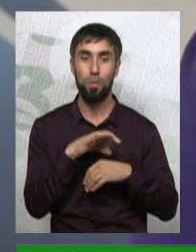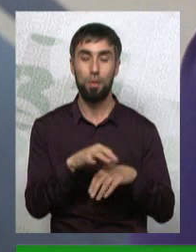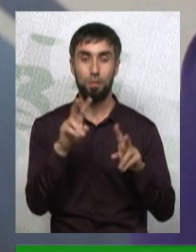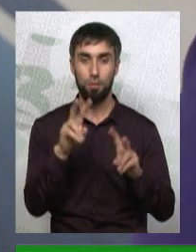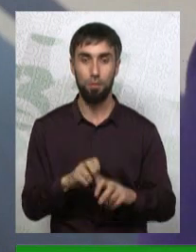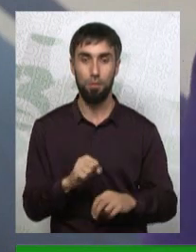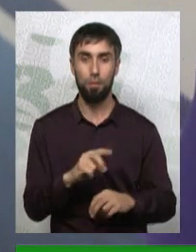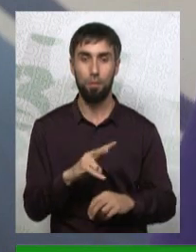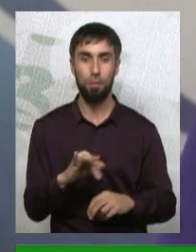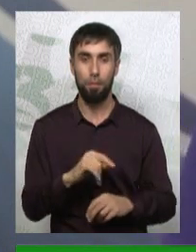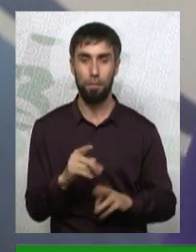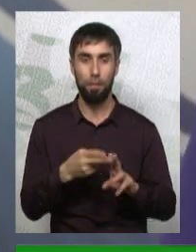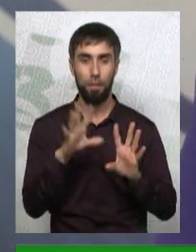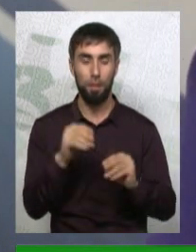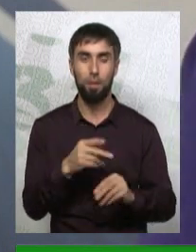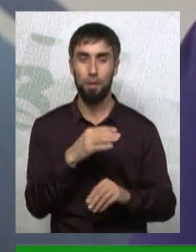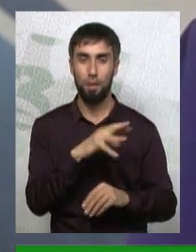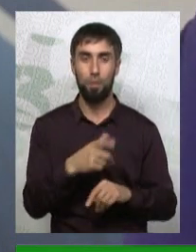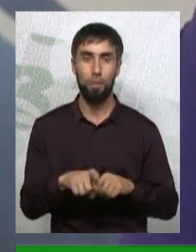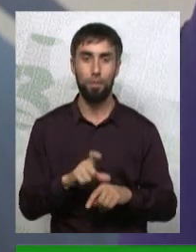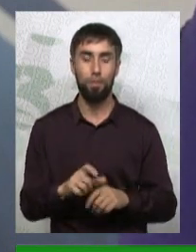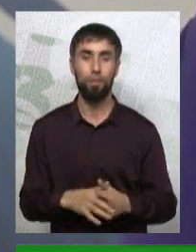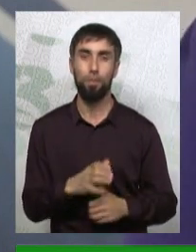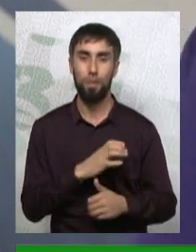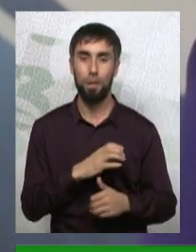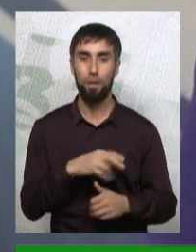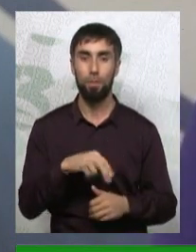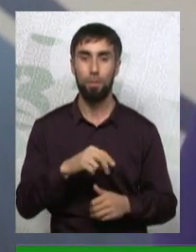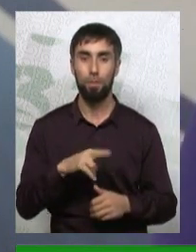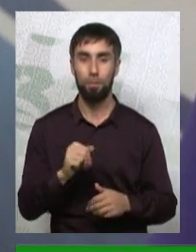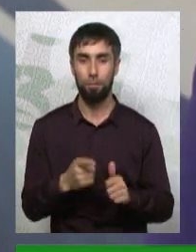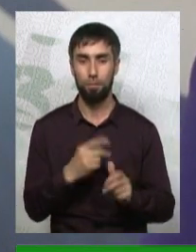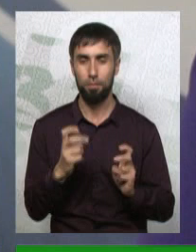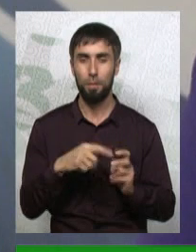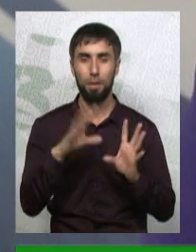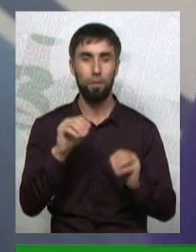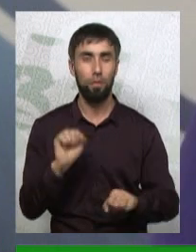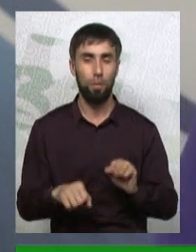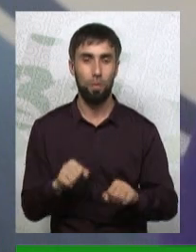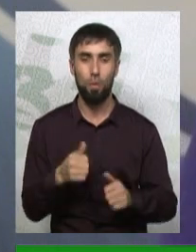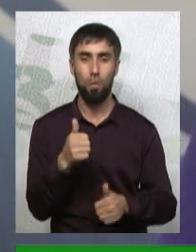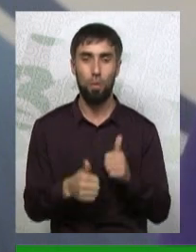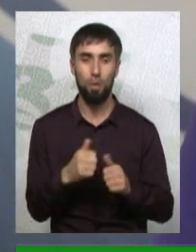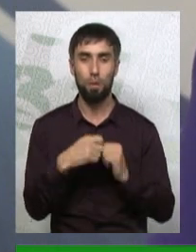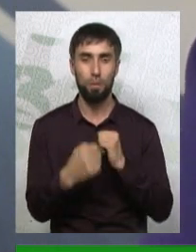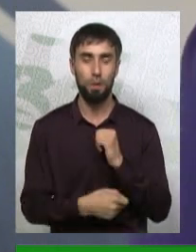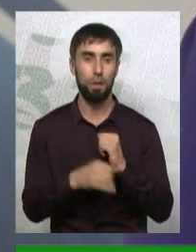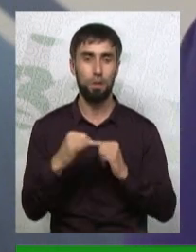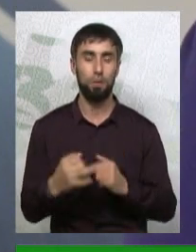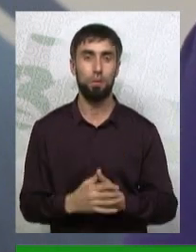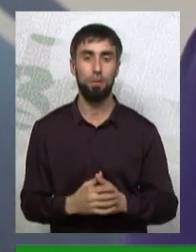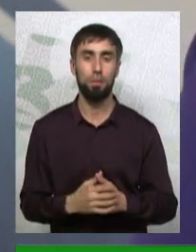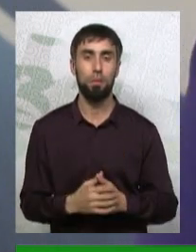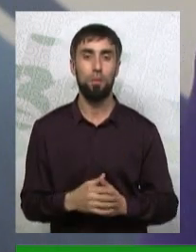анализ всего этого, а там очень... Значит, богатая папка, там всевозможные и конкурсные материалы,